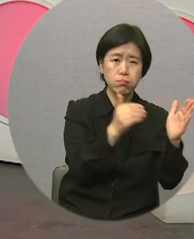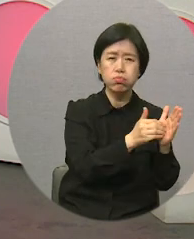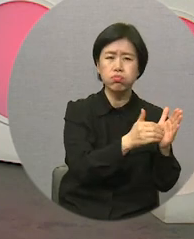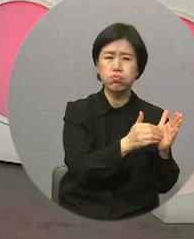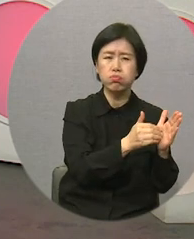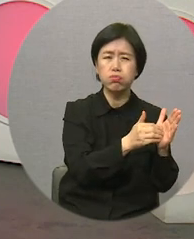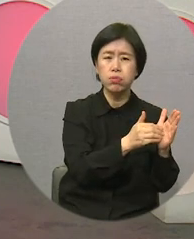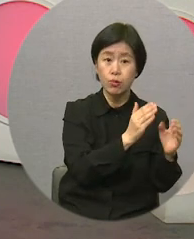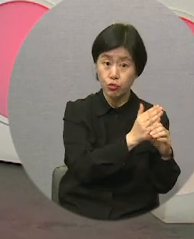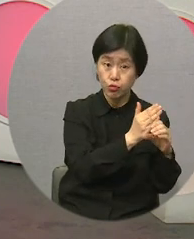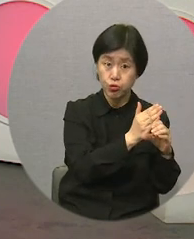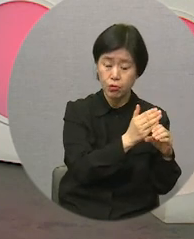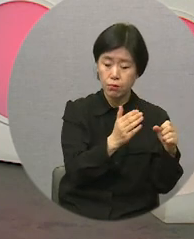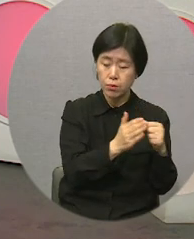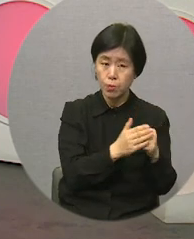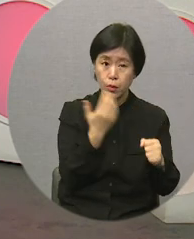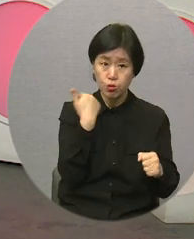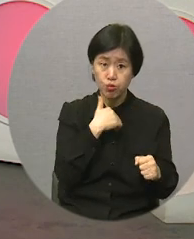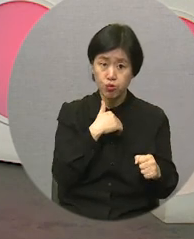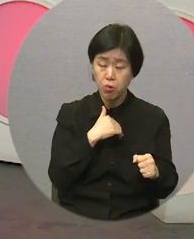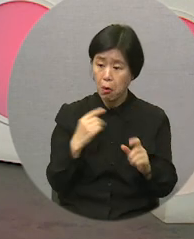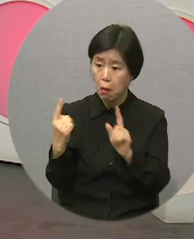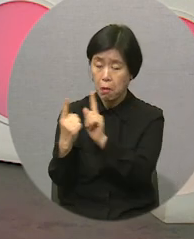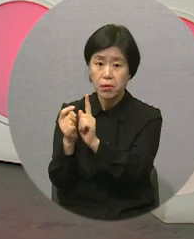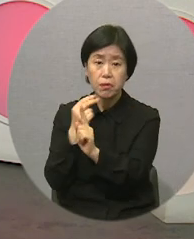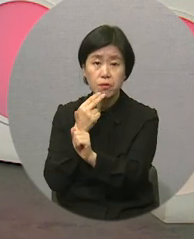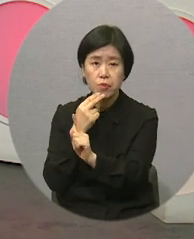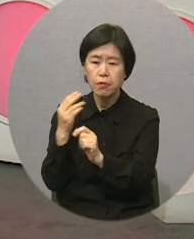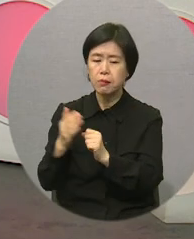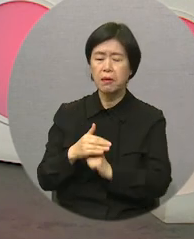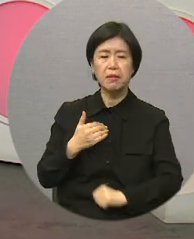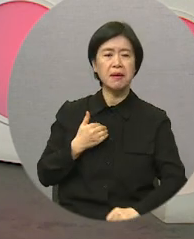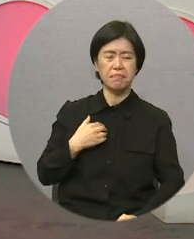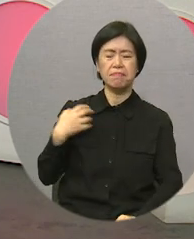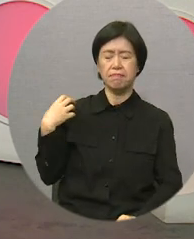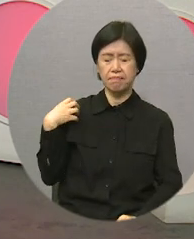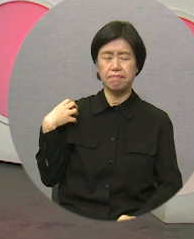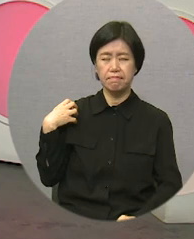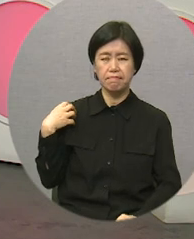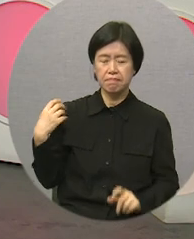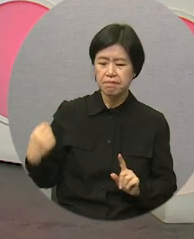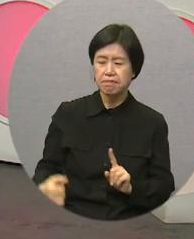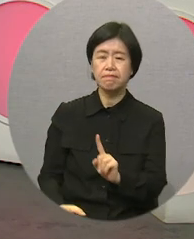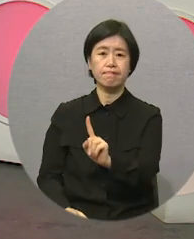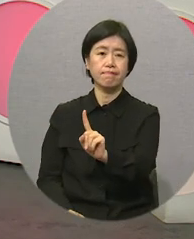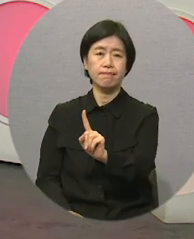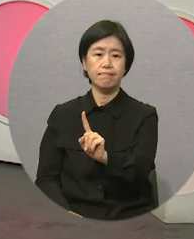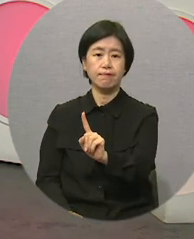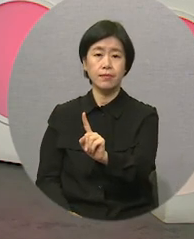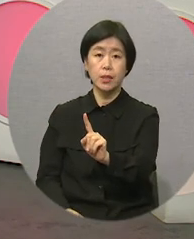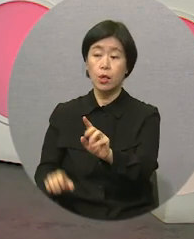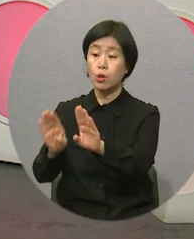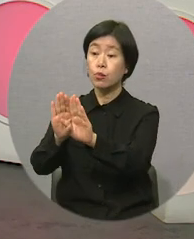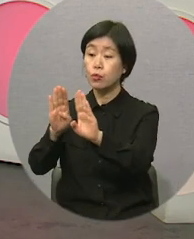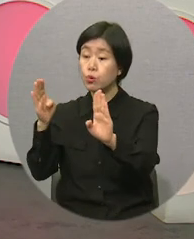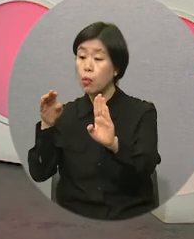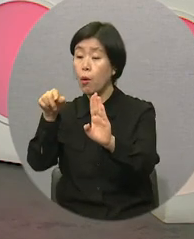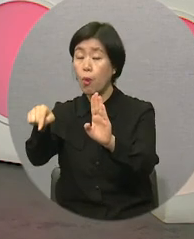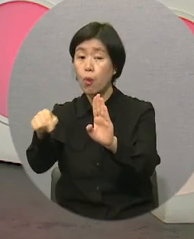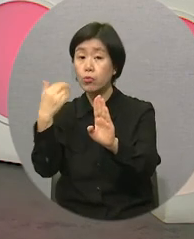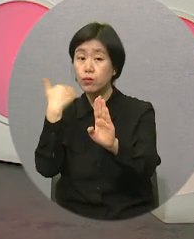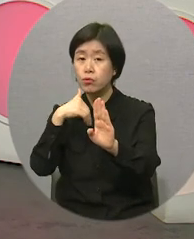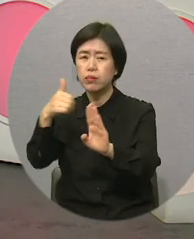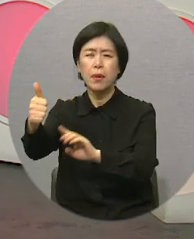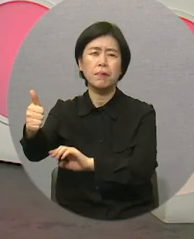볼뿐 아무도 나서지 않아 하는 수 없이 입구로 향하자 유리문 밖에 한 아저씨가 서